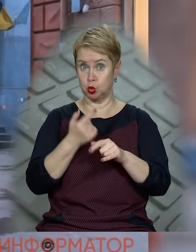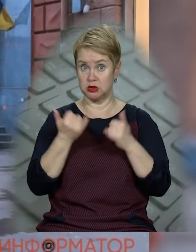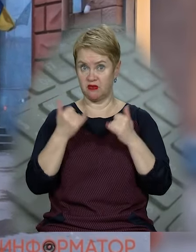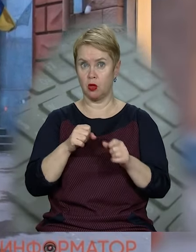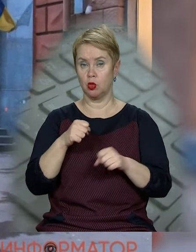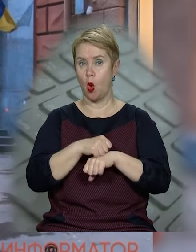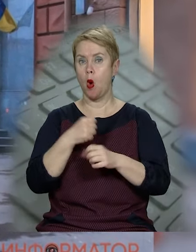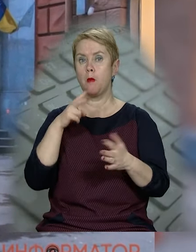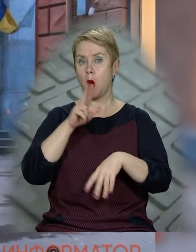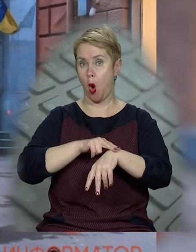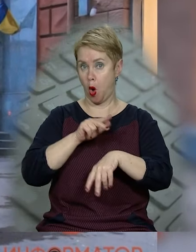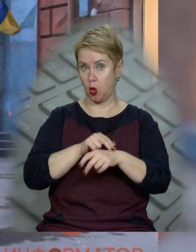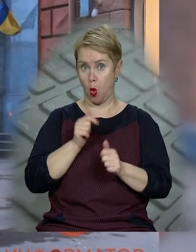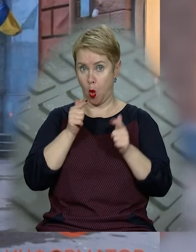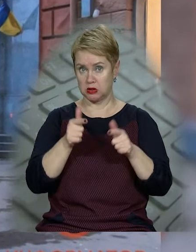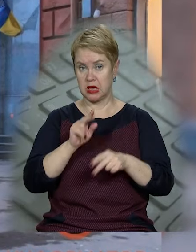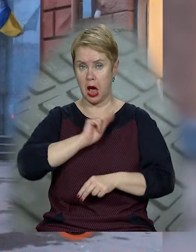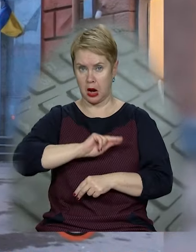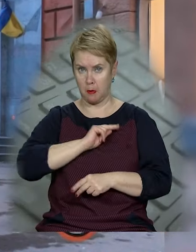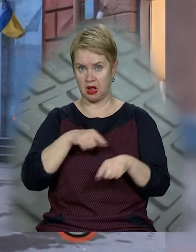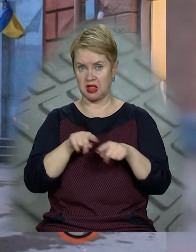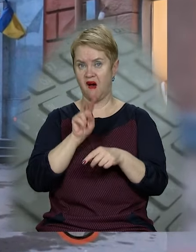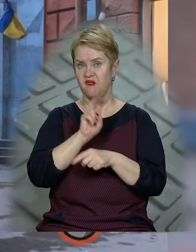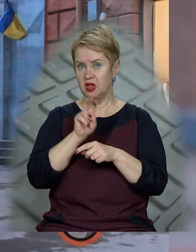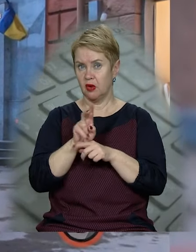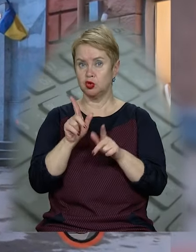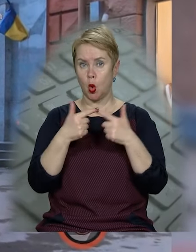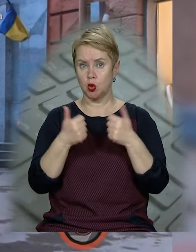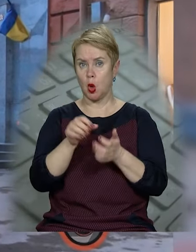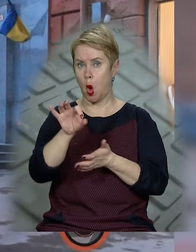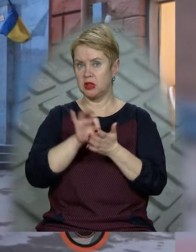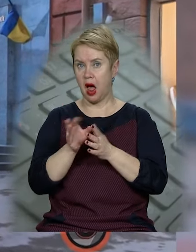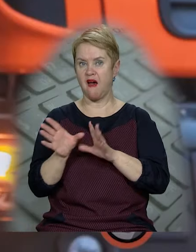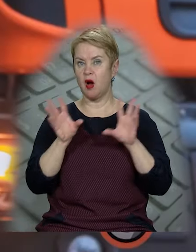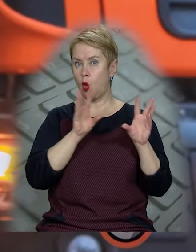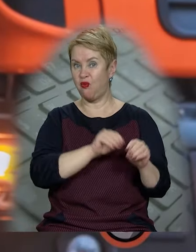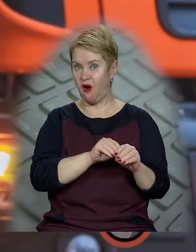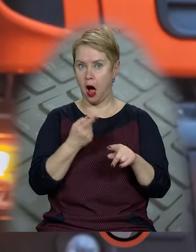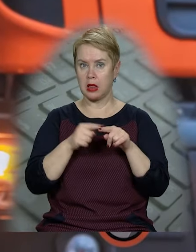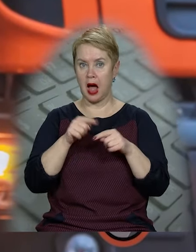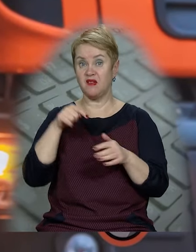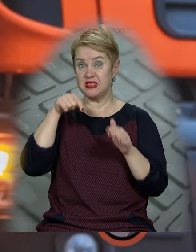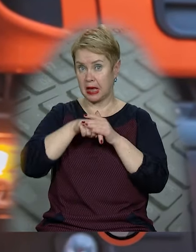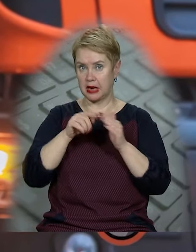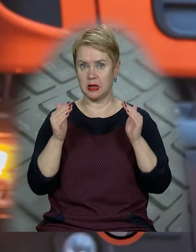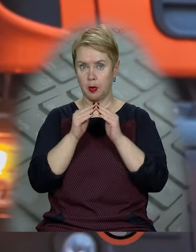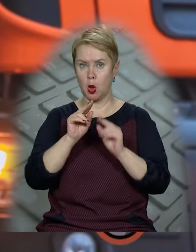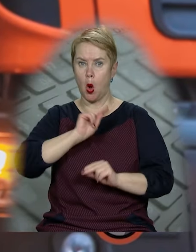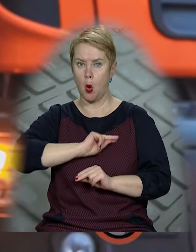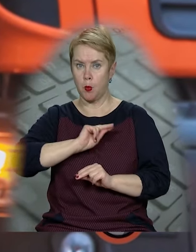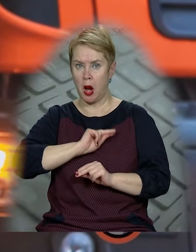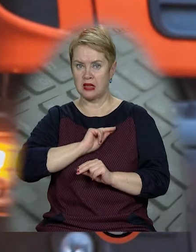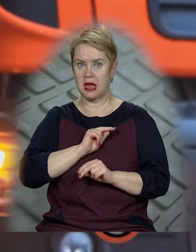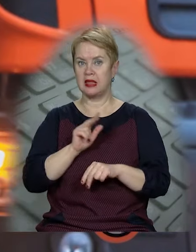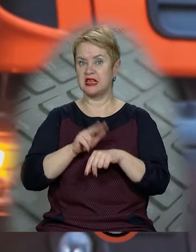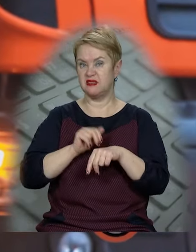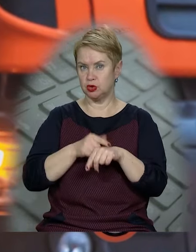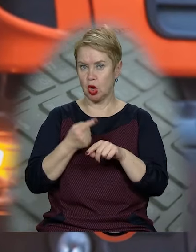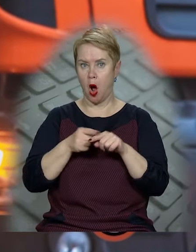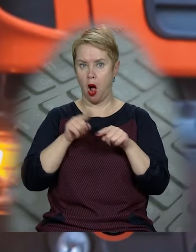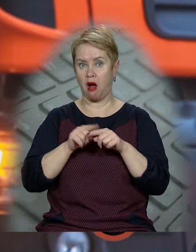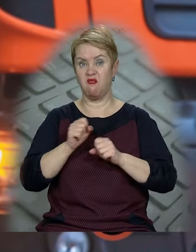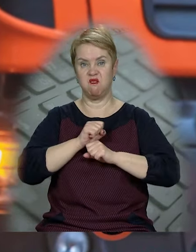до правоохоронців. Співробітників та відвідувачів установи одразу евакуювали, а всередині будівлі працювали надзвичайники.